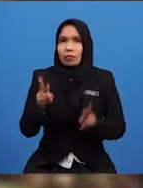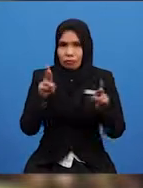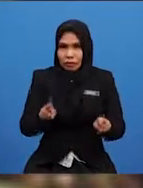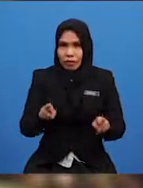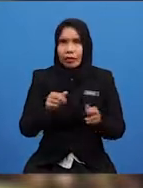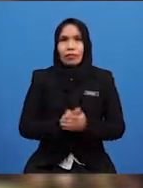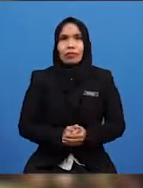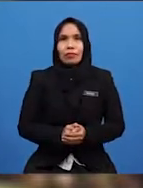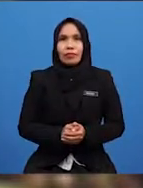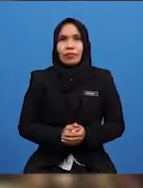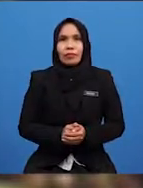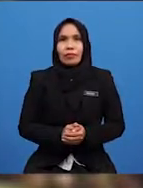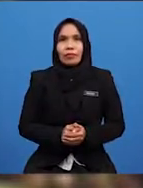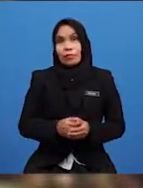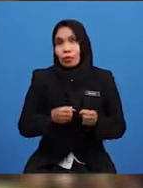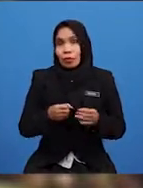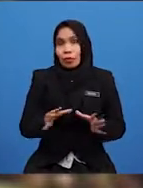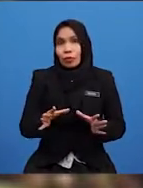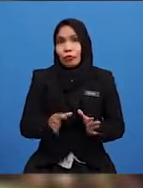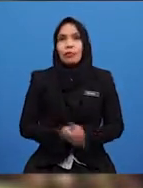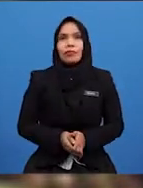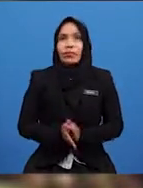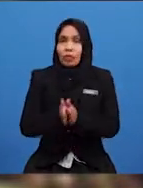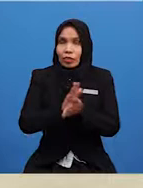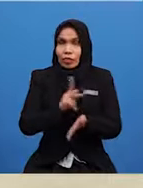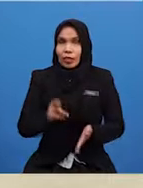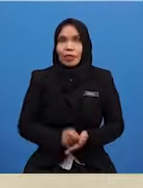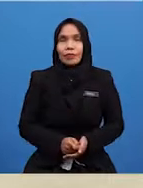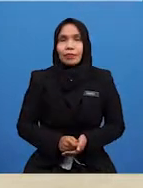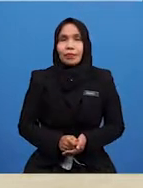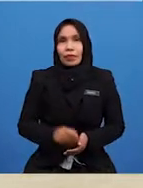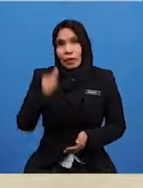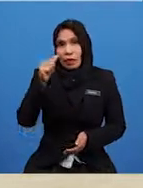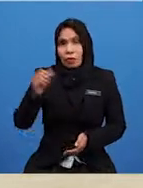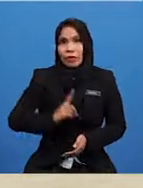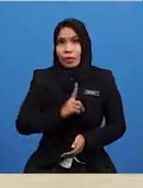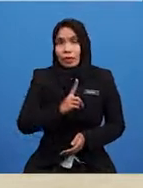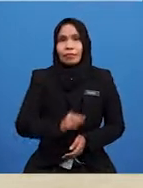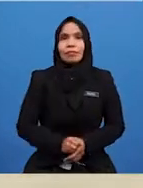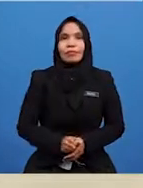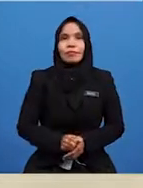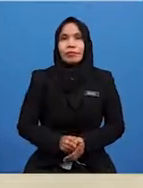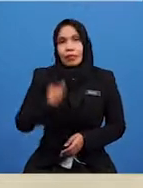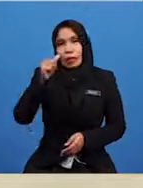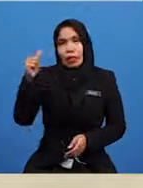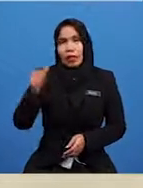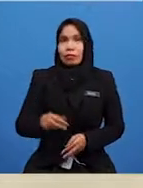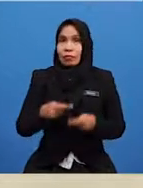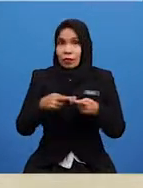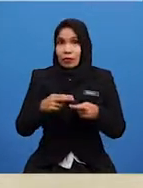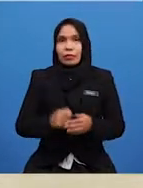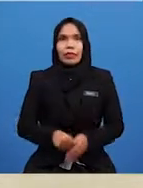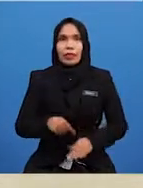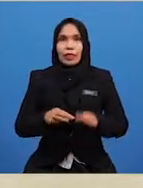agama Islam sebagai agama rasmi Kesultanan Melayu Melaka. Perkahwinan juga dapat menyebabkan agama Islam di